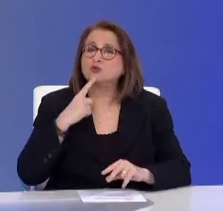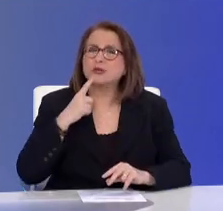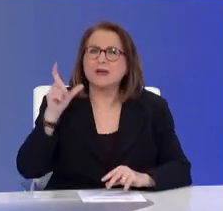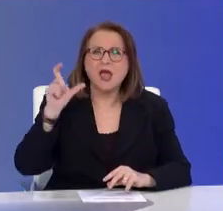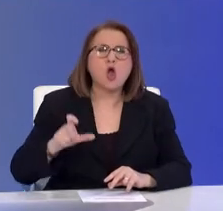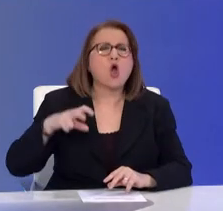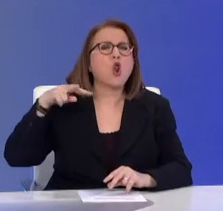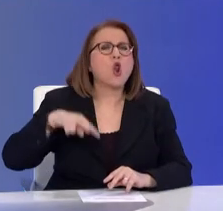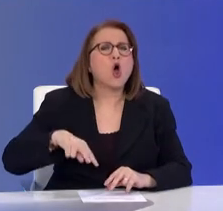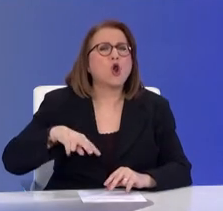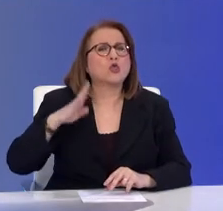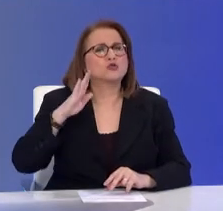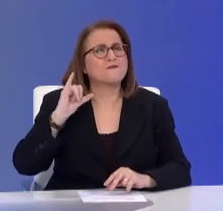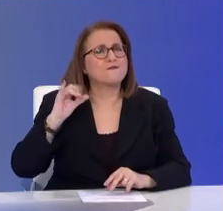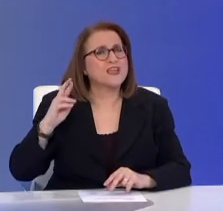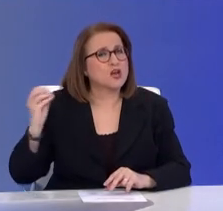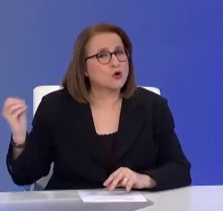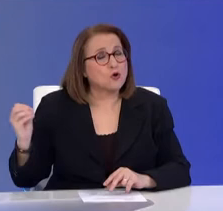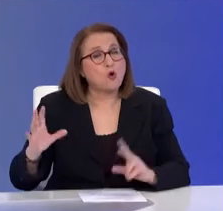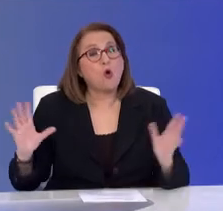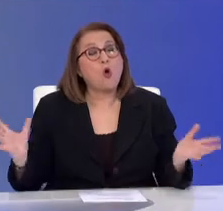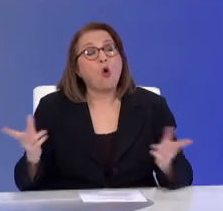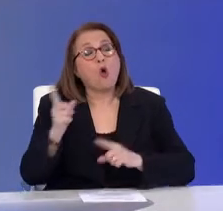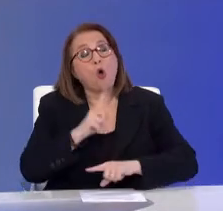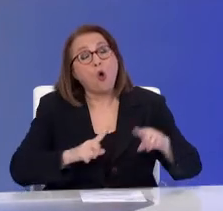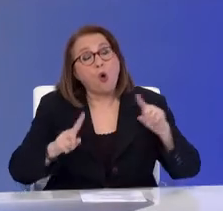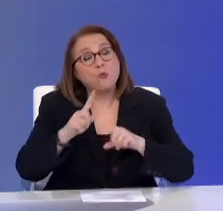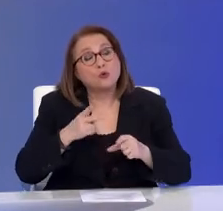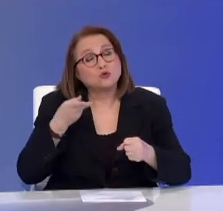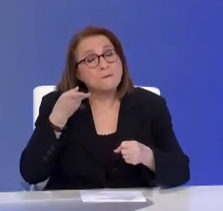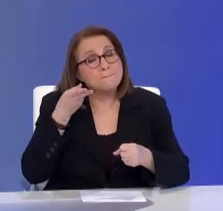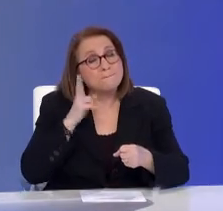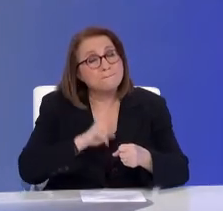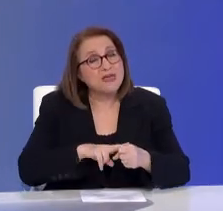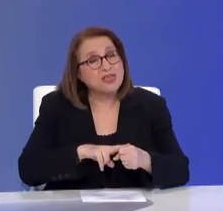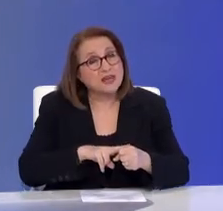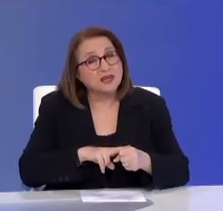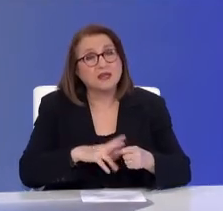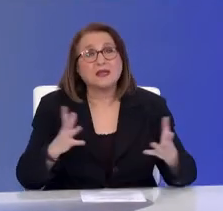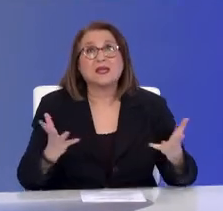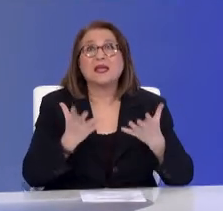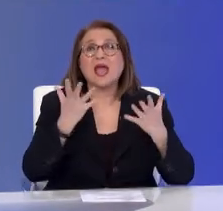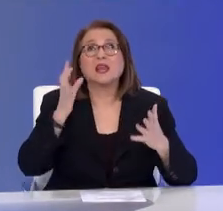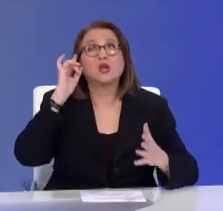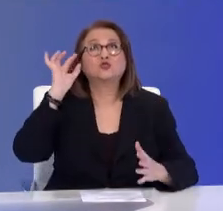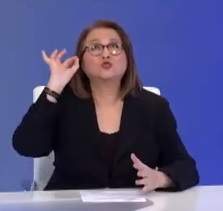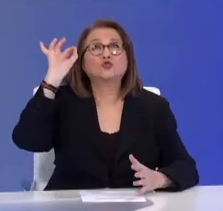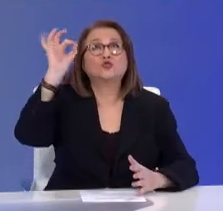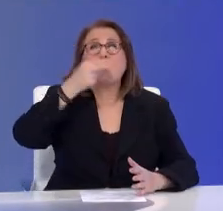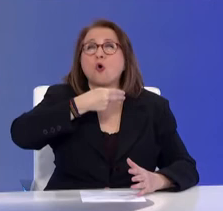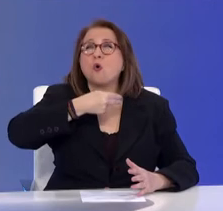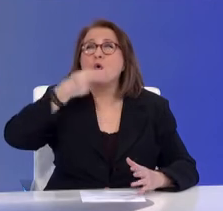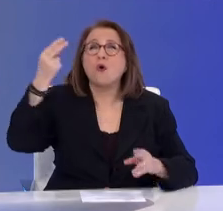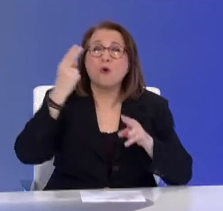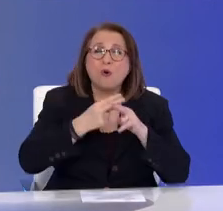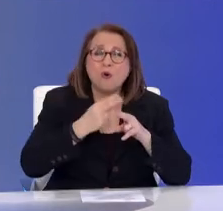όποιος χάνεται για έναν σημαντικό σκοπό, δεν κάνει ποτέ λάθος. Σας ευχαριστώ πάρα πολύ. Thank